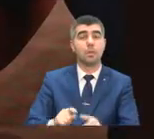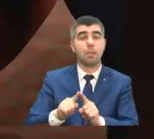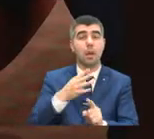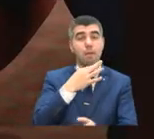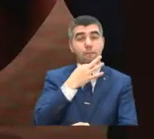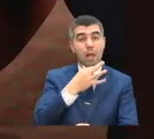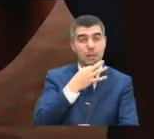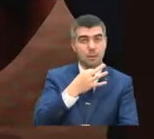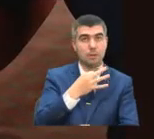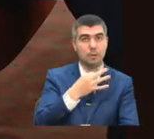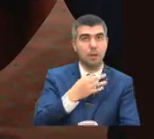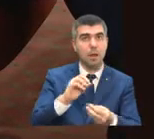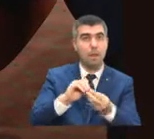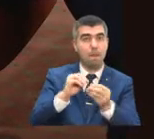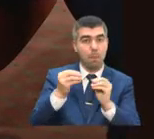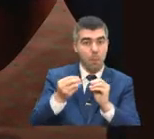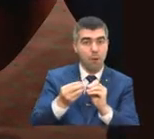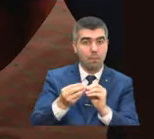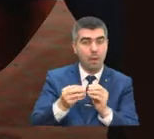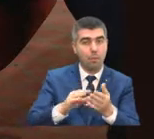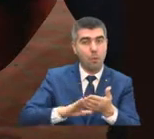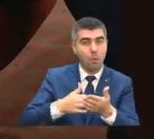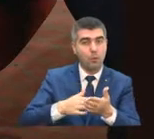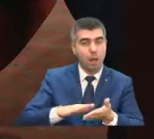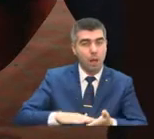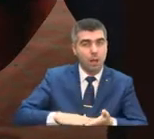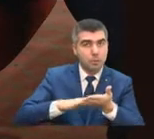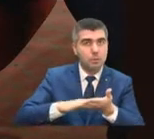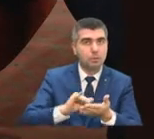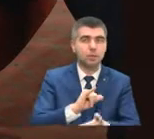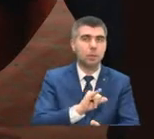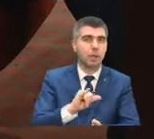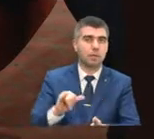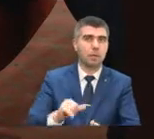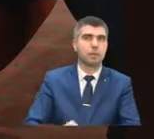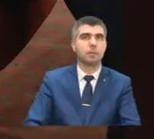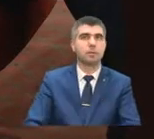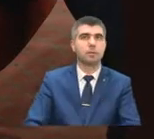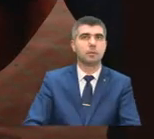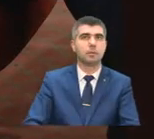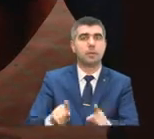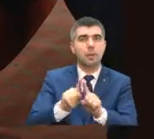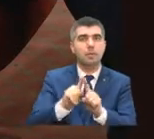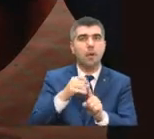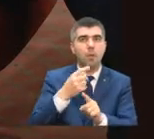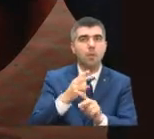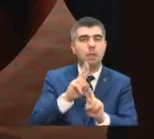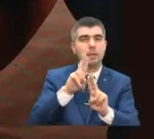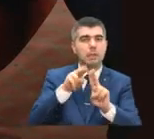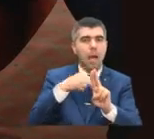نحلوا المشاكل. ما كان تا تهرب من الأجوبة،